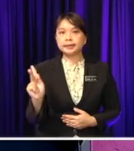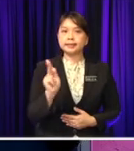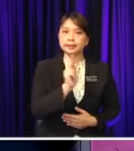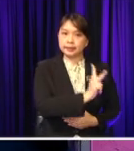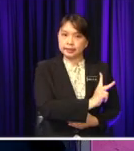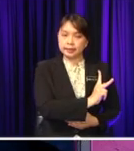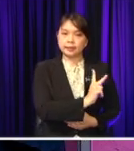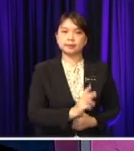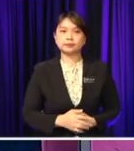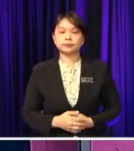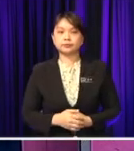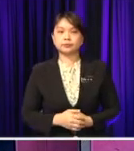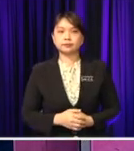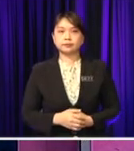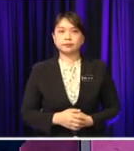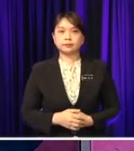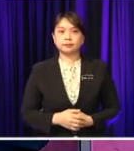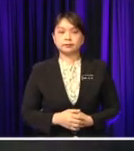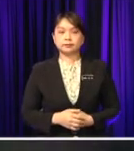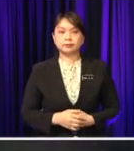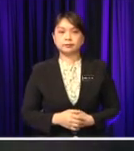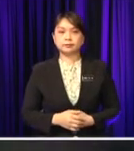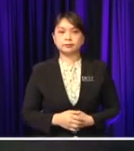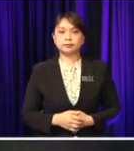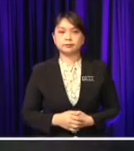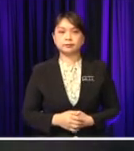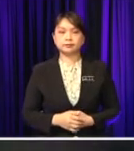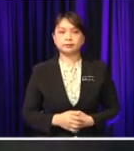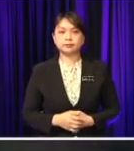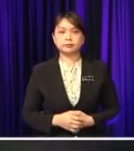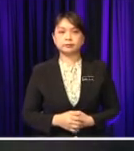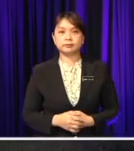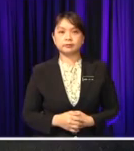ada dua oke Jom kita tinggal soal dan seterusnya